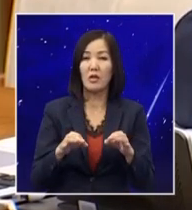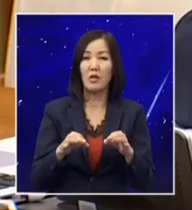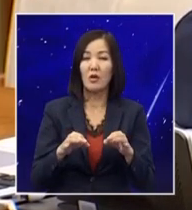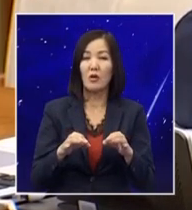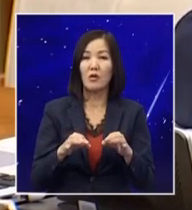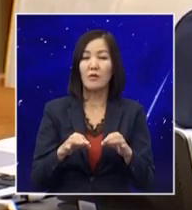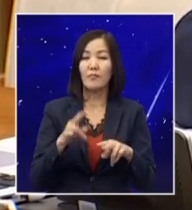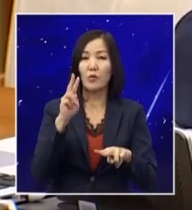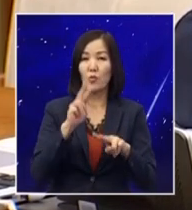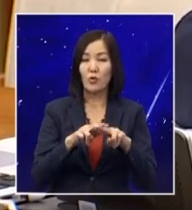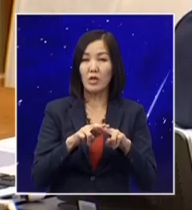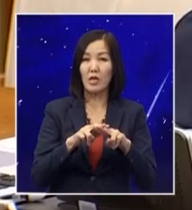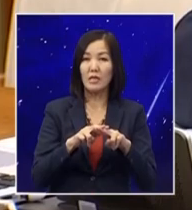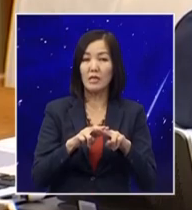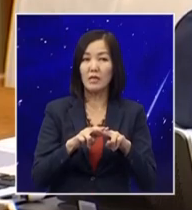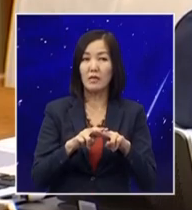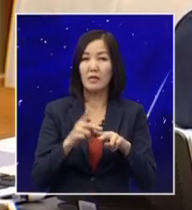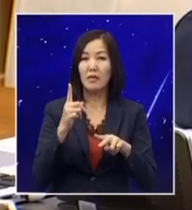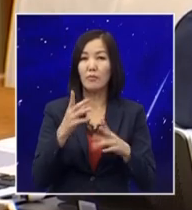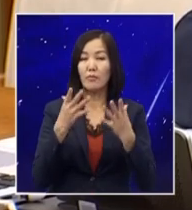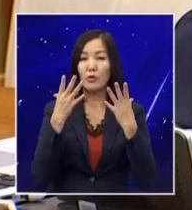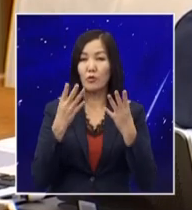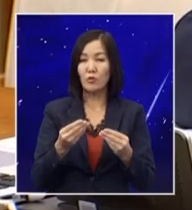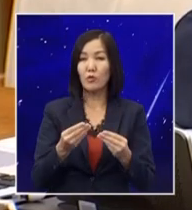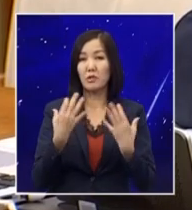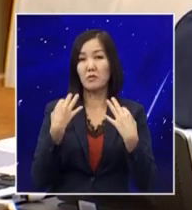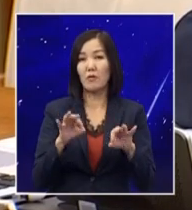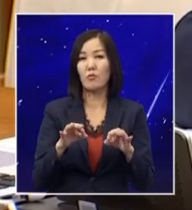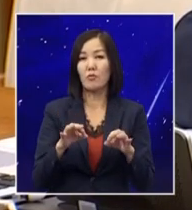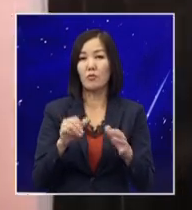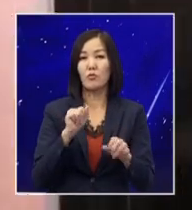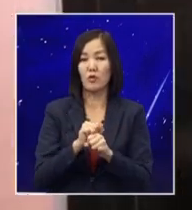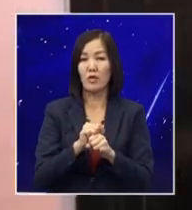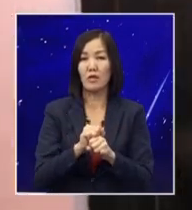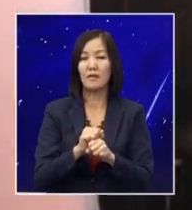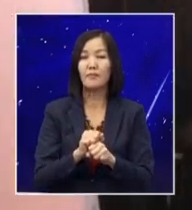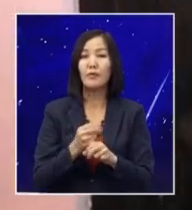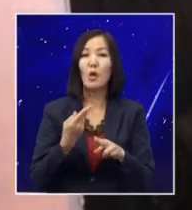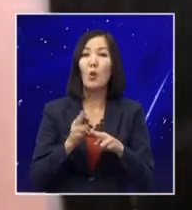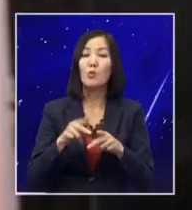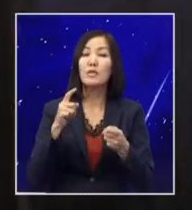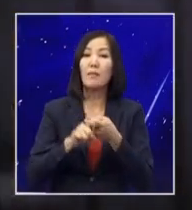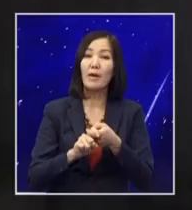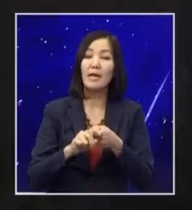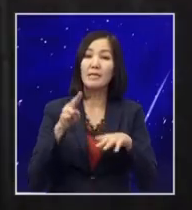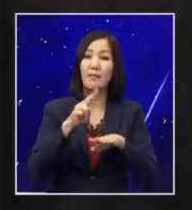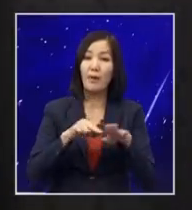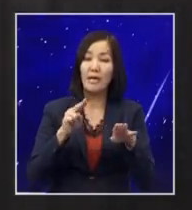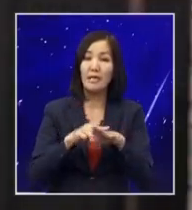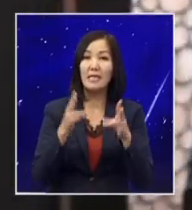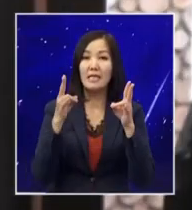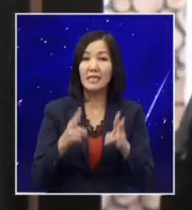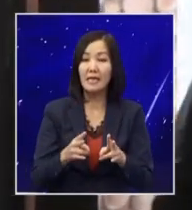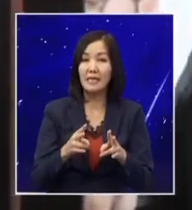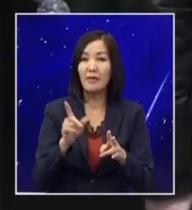мерзімін қамауға деп саналады да, бір сөтке беретті, сомен осыны тоқтатылады. Осыған байланысты учаскілік полицей зардап